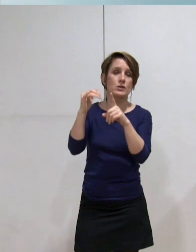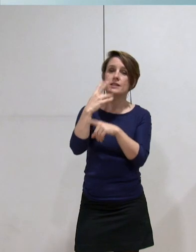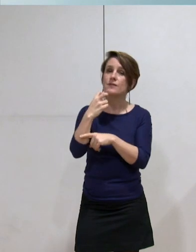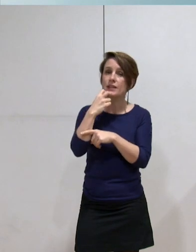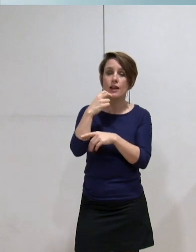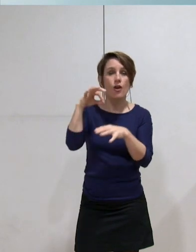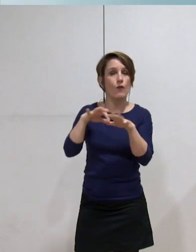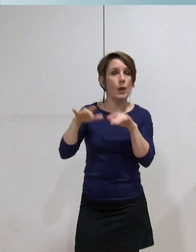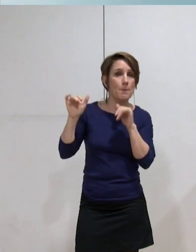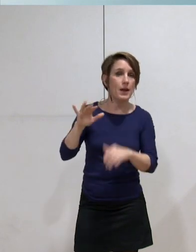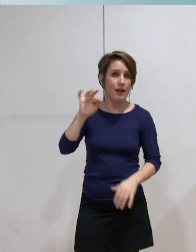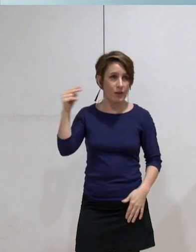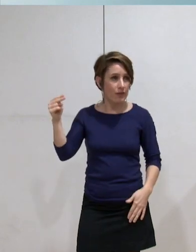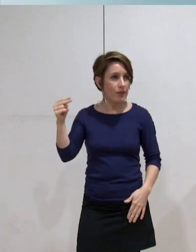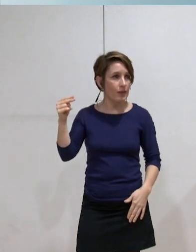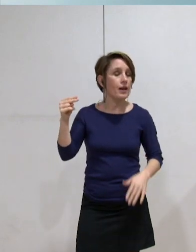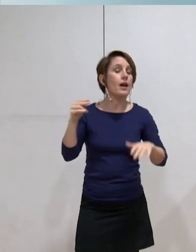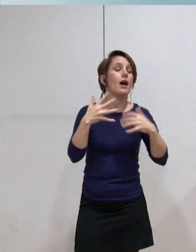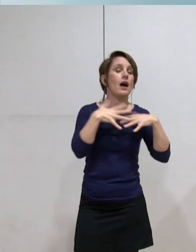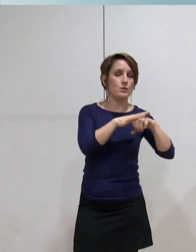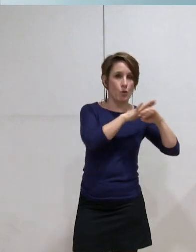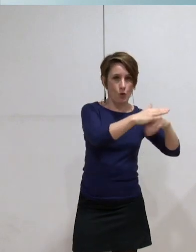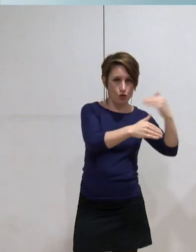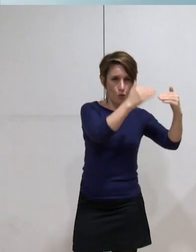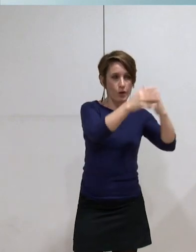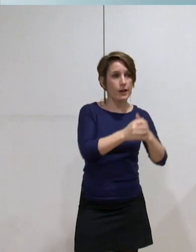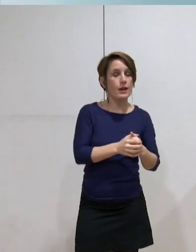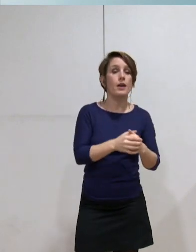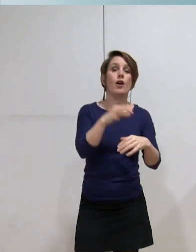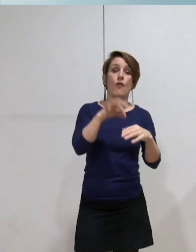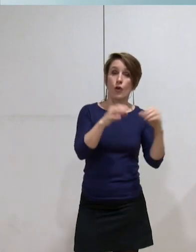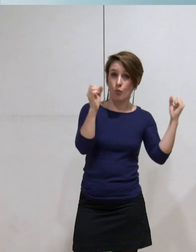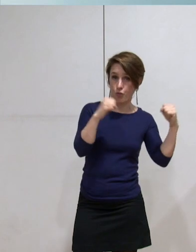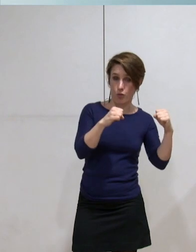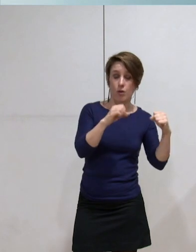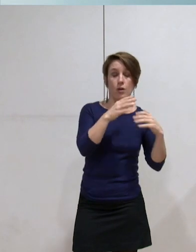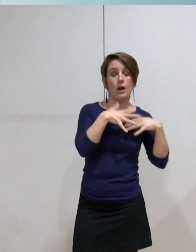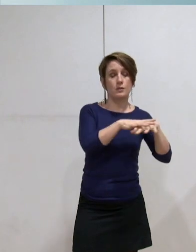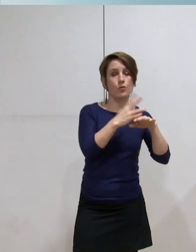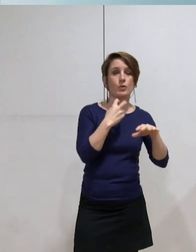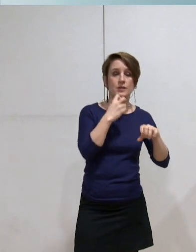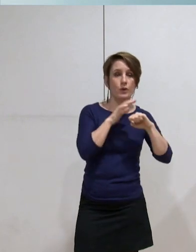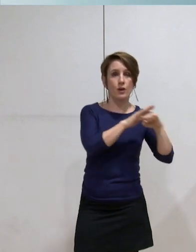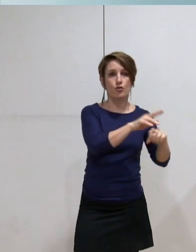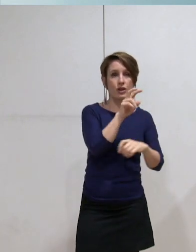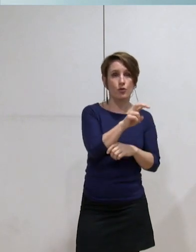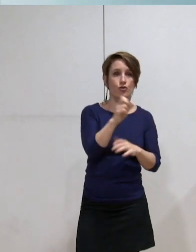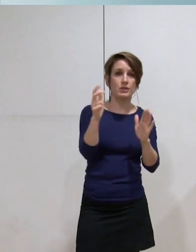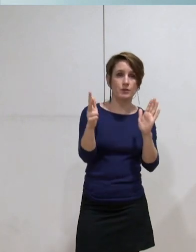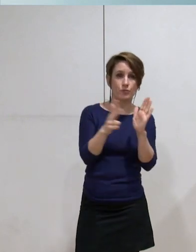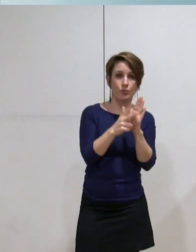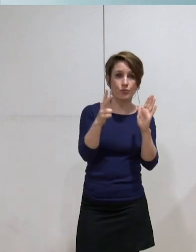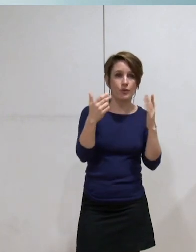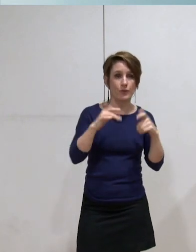qui s'abstient Fond national RPU rassemblement de gauche et de progrès qui vote pour rassemblement citoyen de la gauche et écologistes délibération